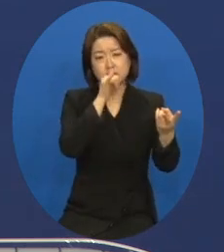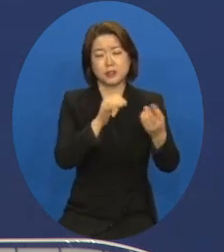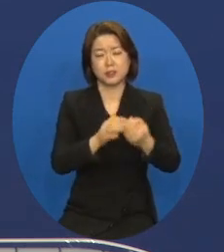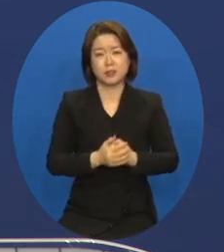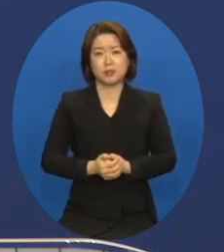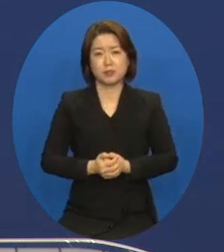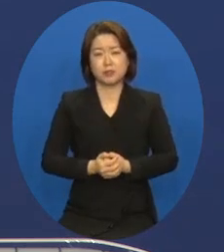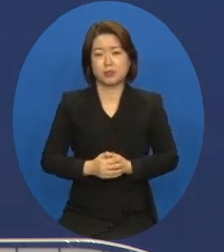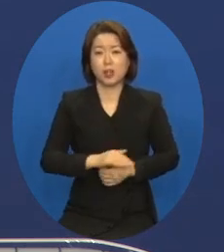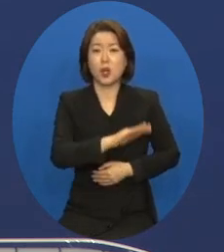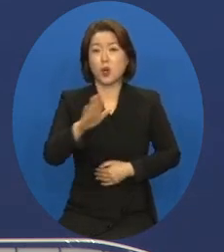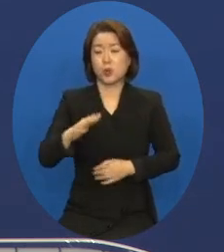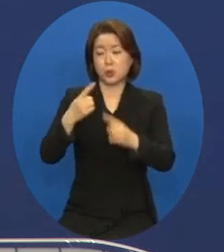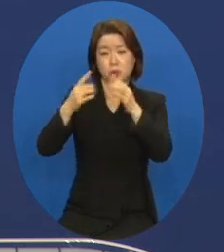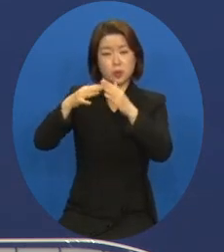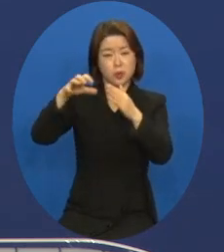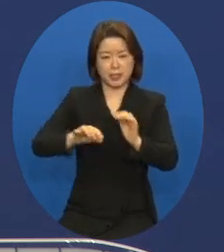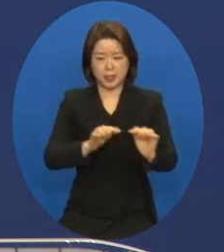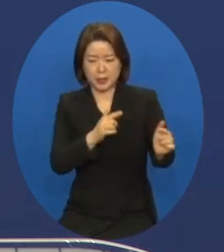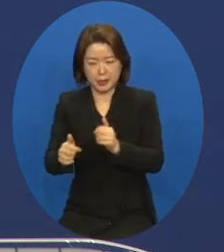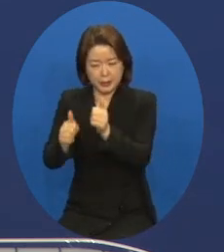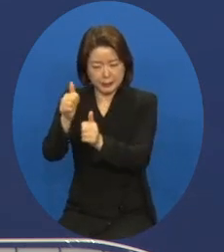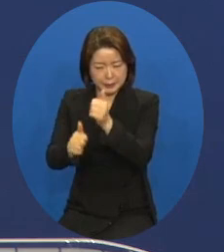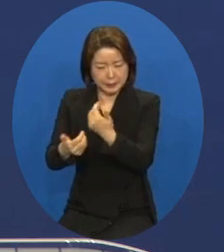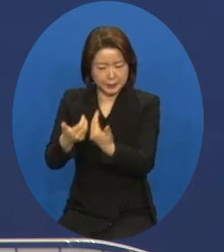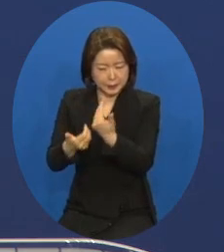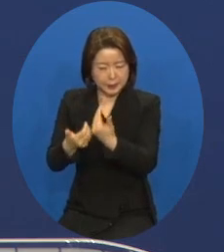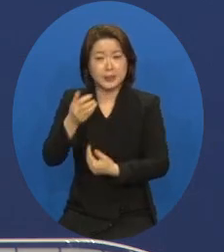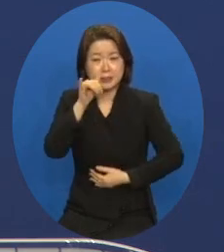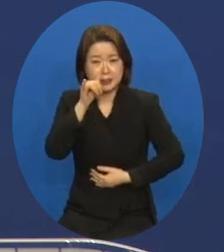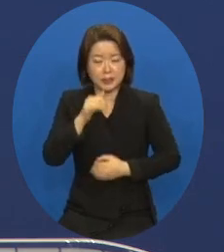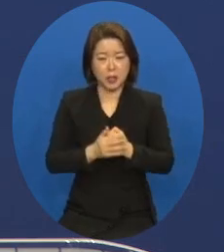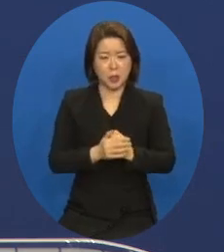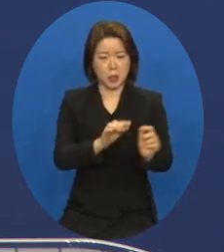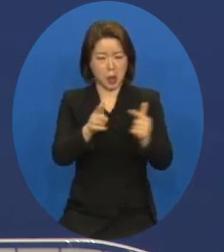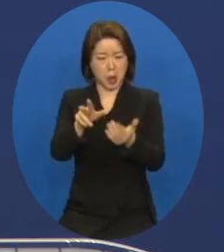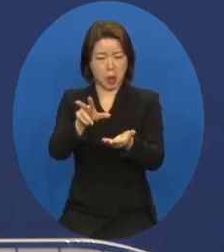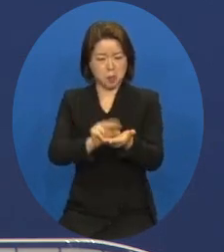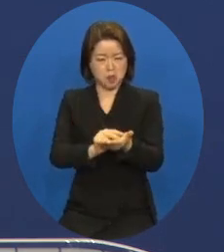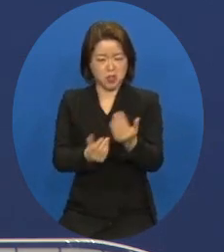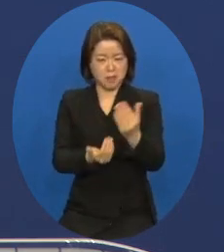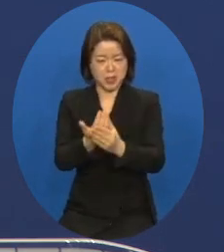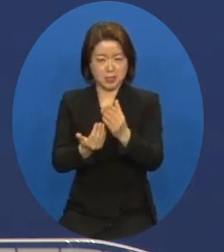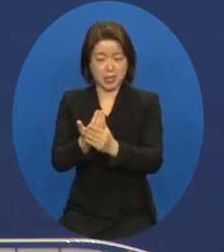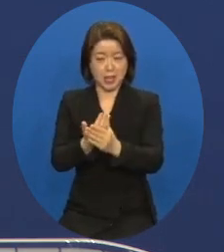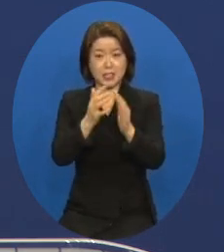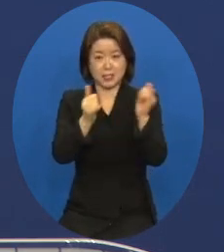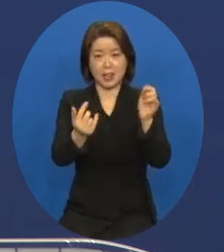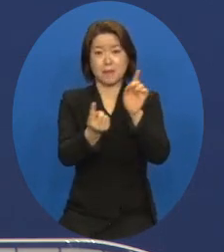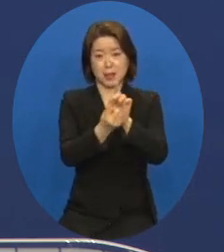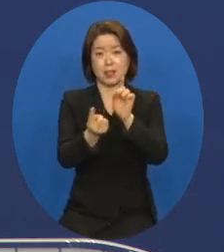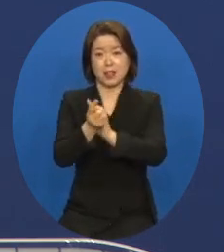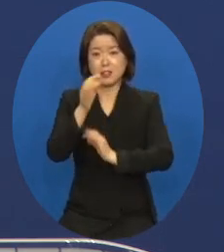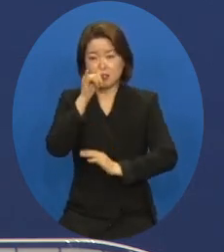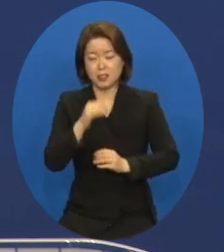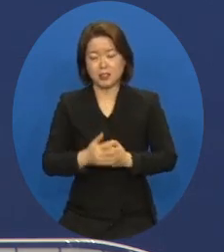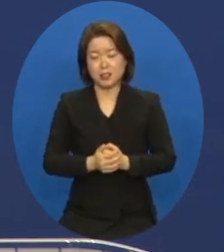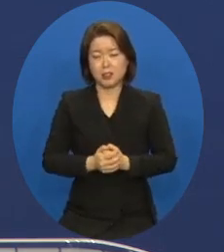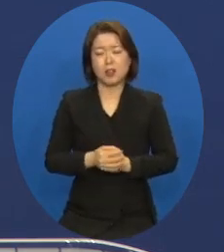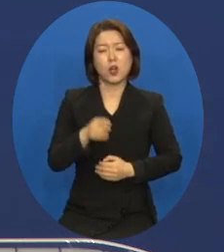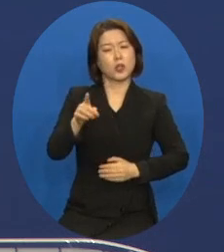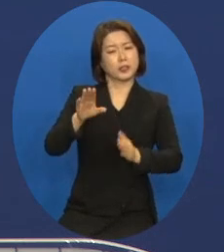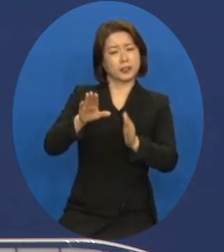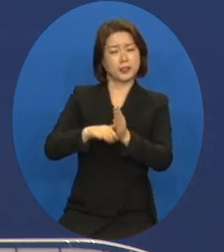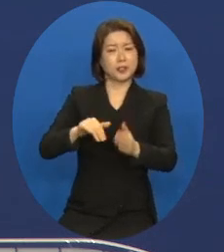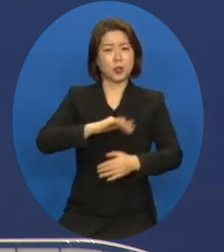시험을 겪게 되고 또 문제가 있는 교인들을 맛나게 도 됩니다 그럴 때 우리가 어떤 태도를 가져야